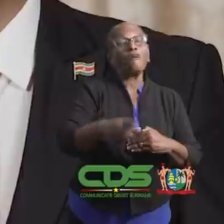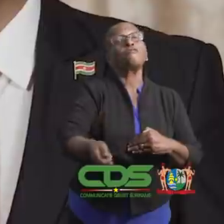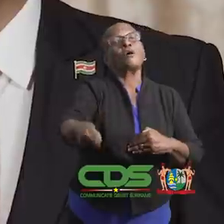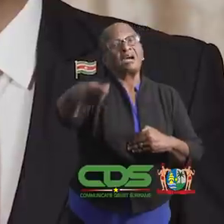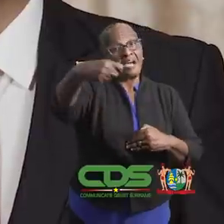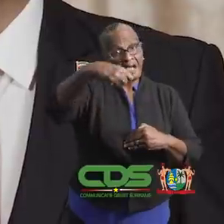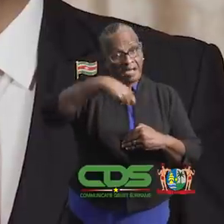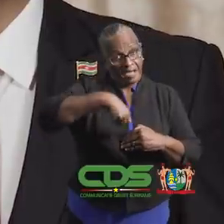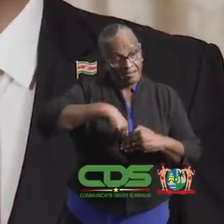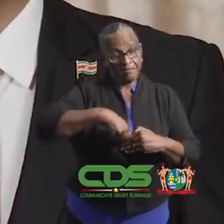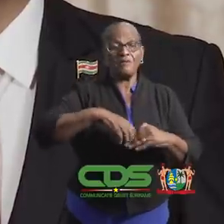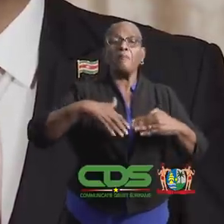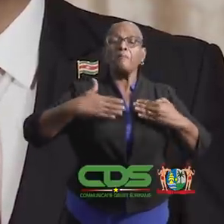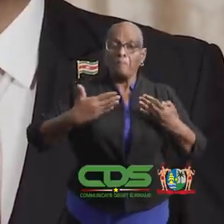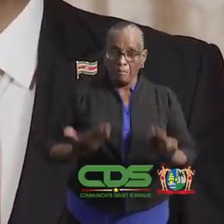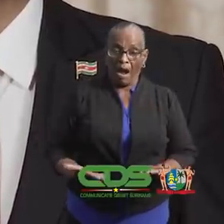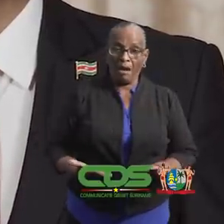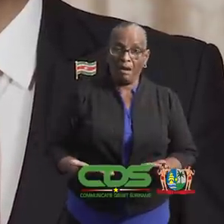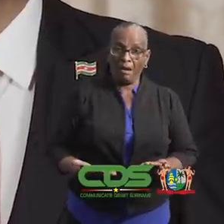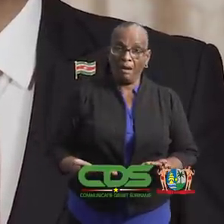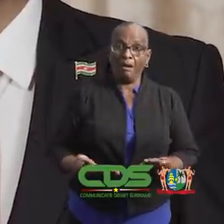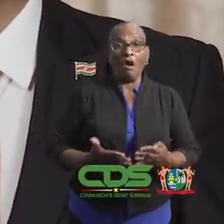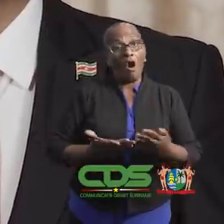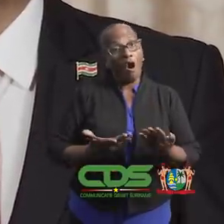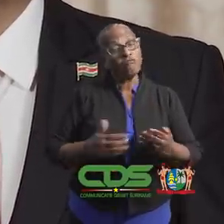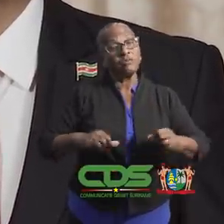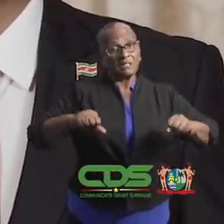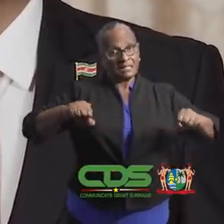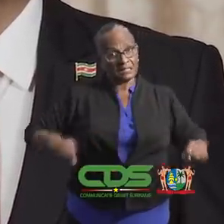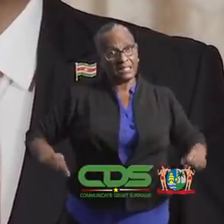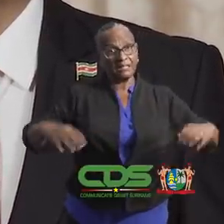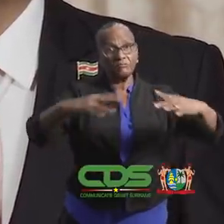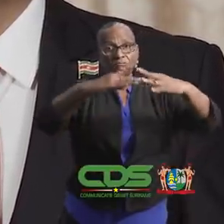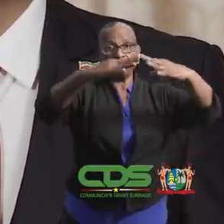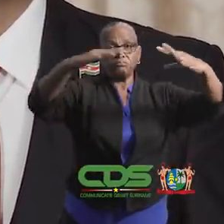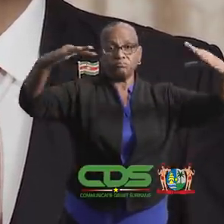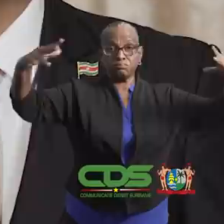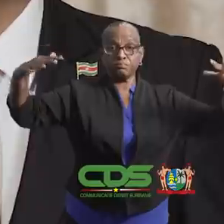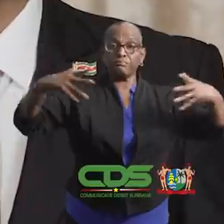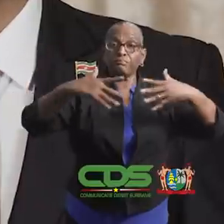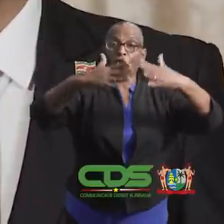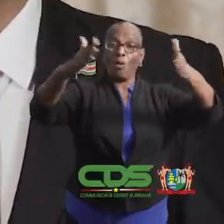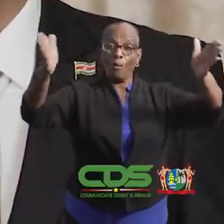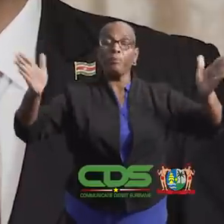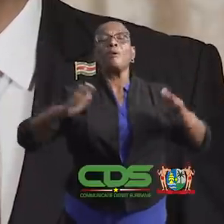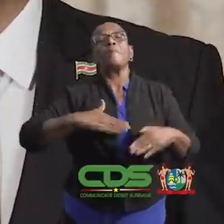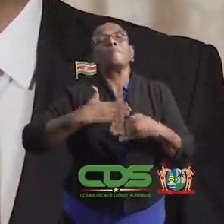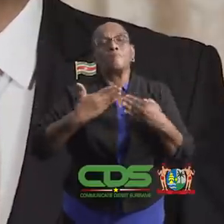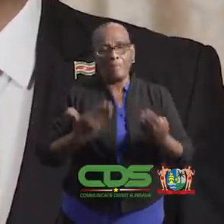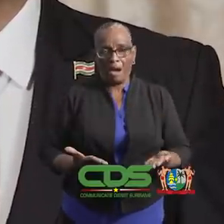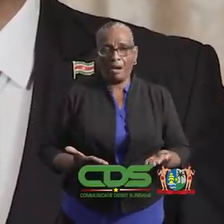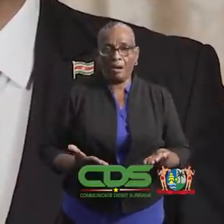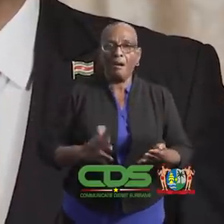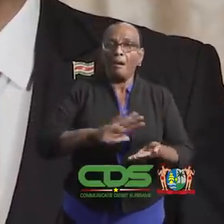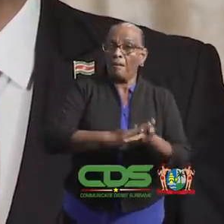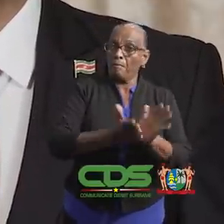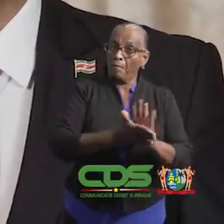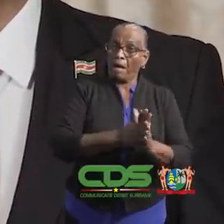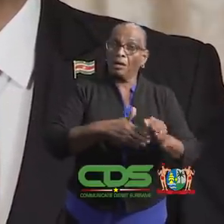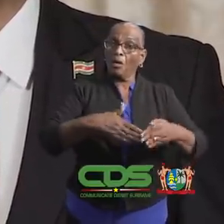open, tenzij zij beschikken over terrassen in de open lucht. Verder zijn opengesteld